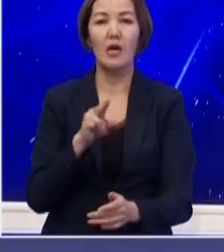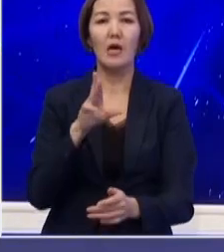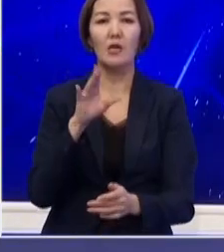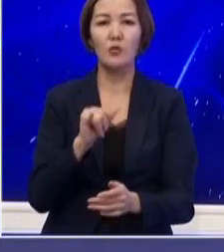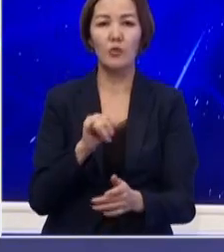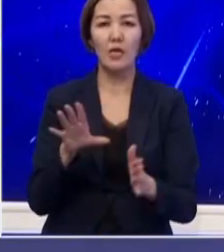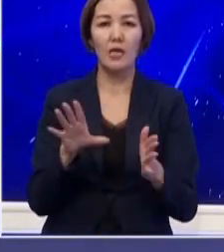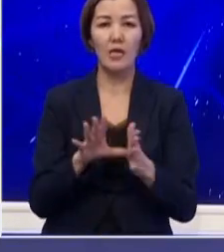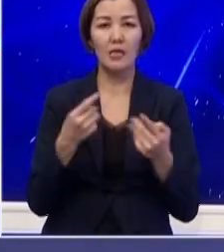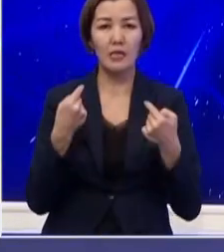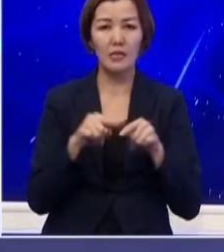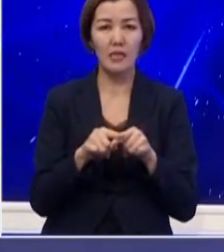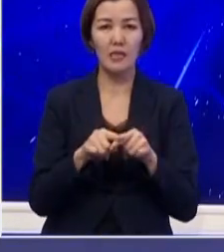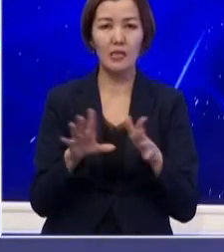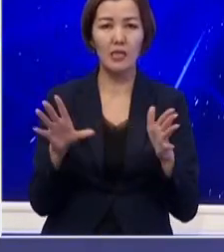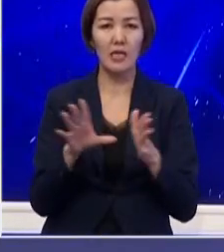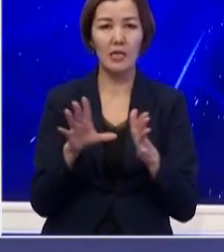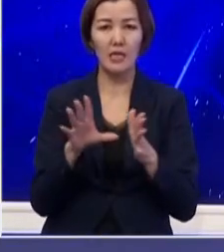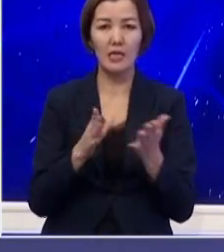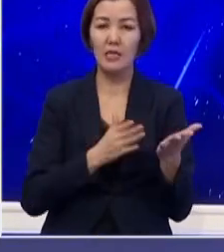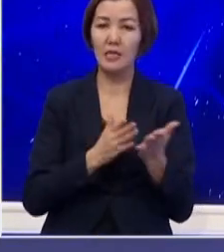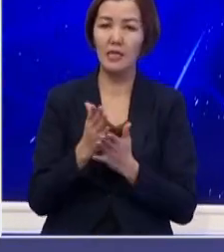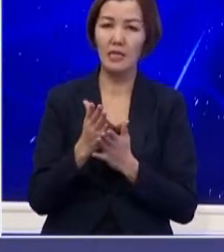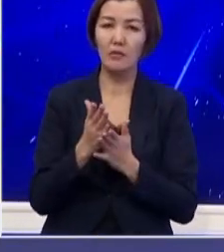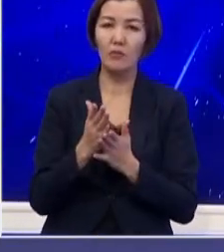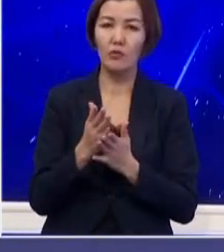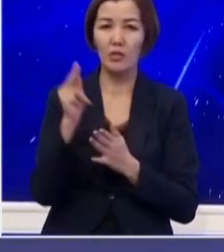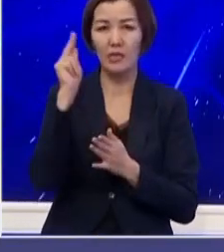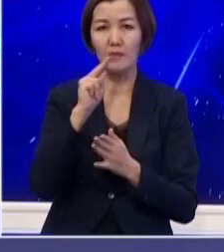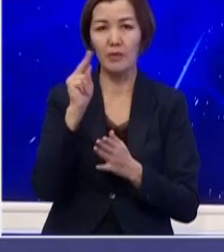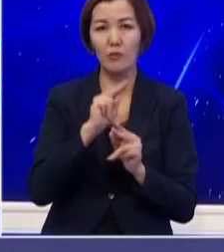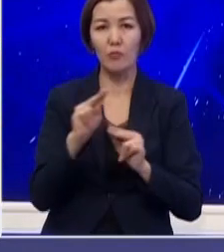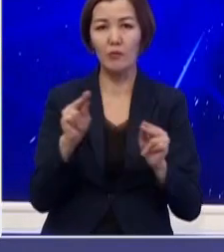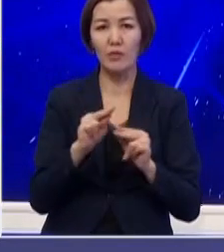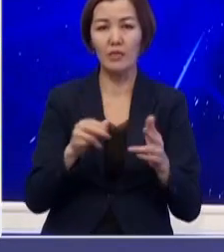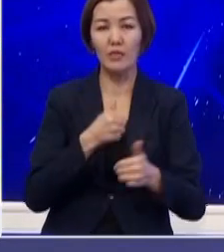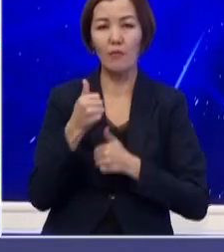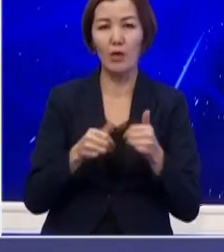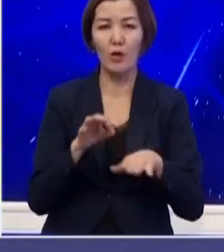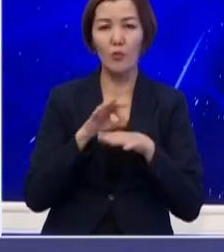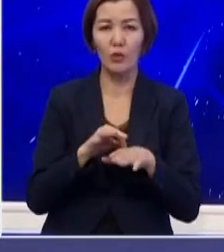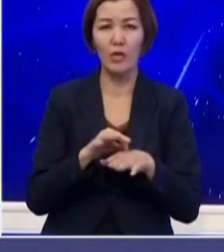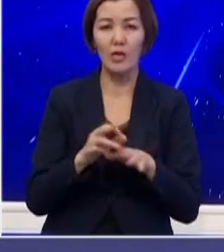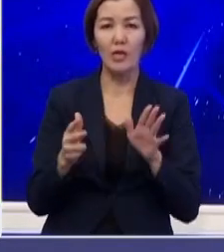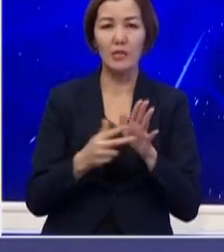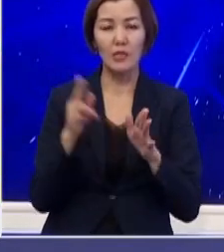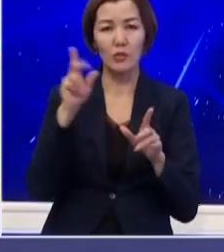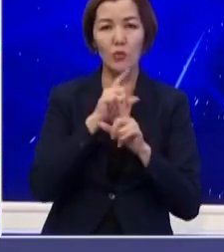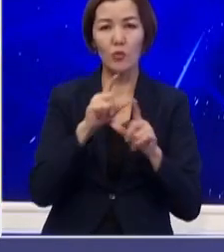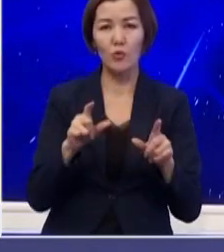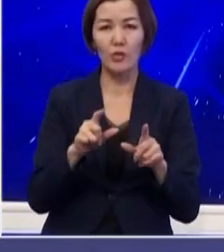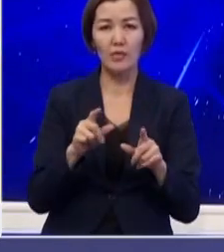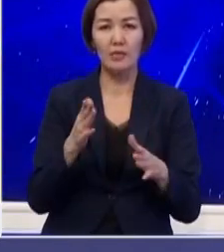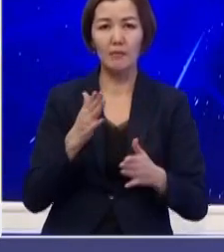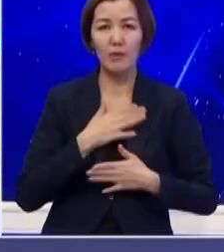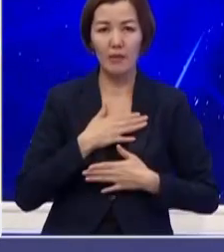Ұстазына қарай шәкірті деген, Ақсуда электротехника және энергетика саласы бойынша дәріс беретін мұғалімдер арасында байқау өтті. Оған өңірдегі